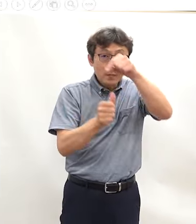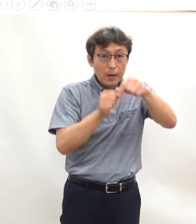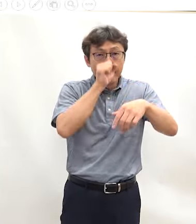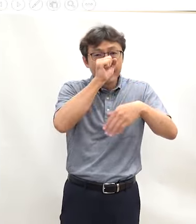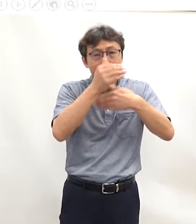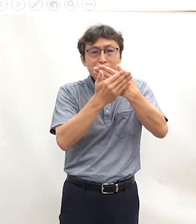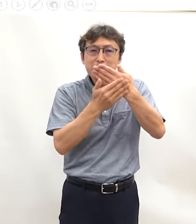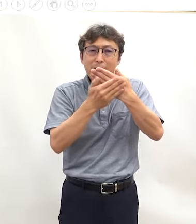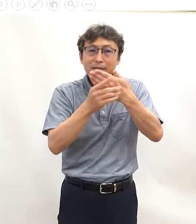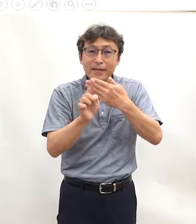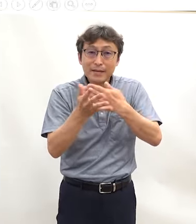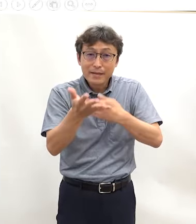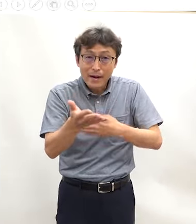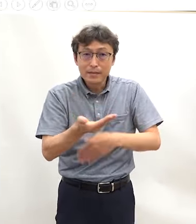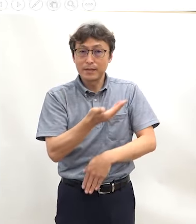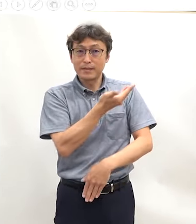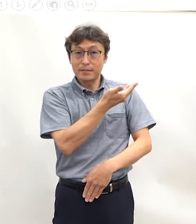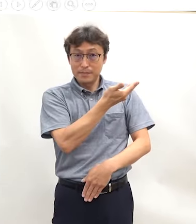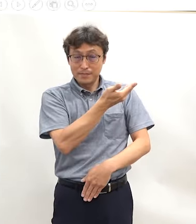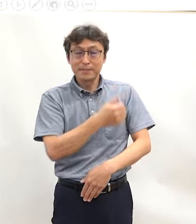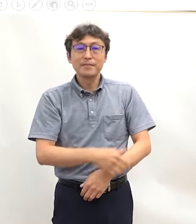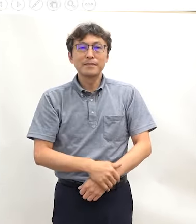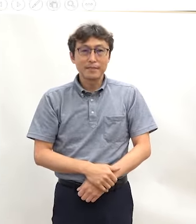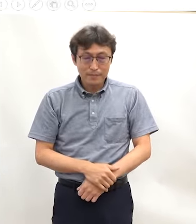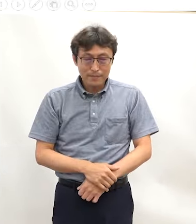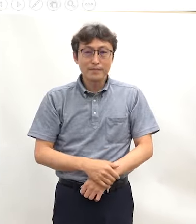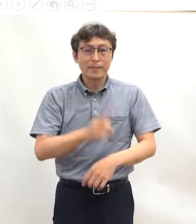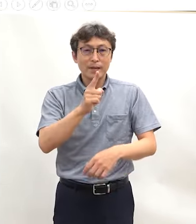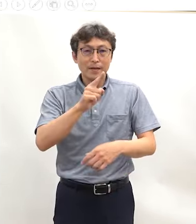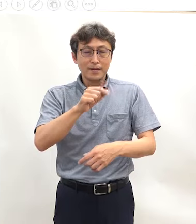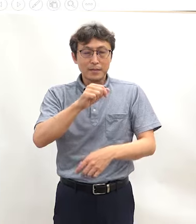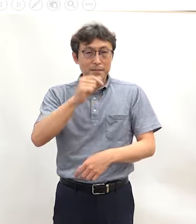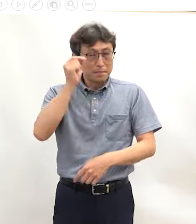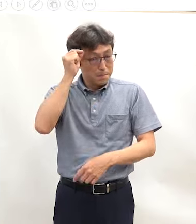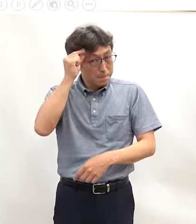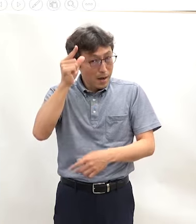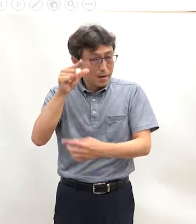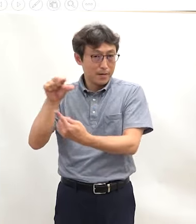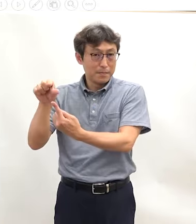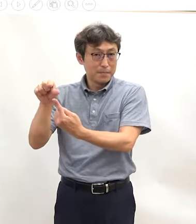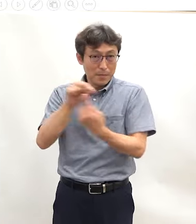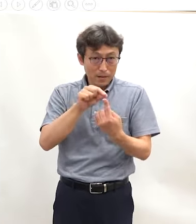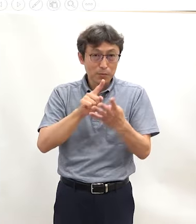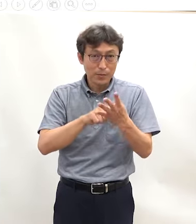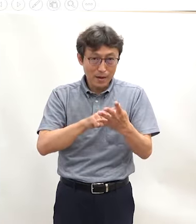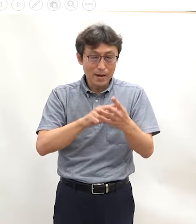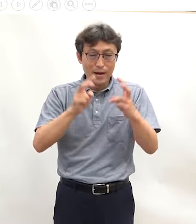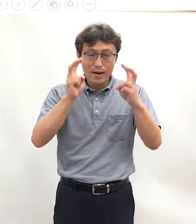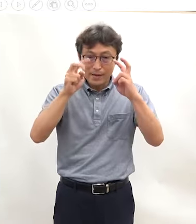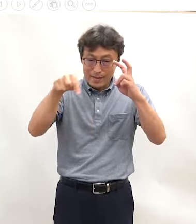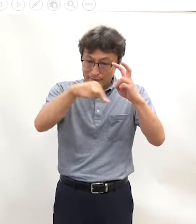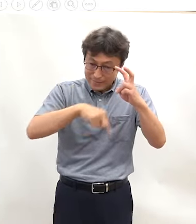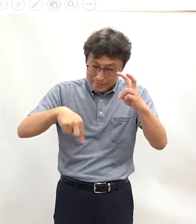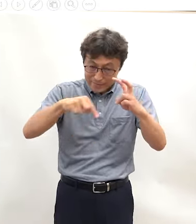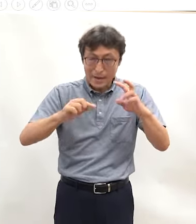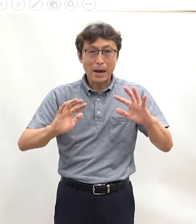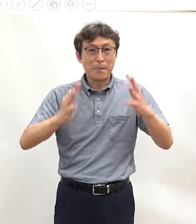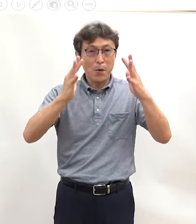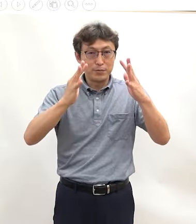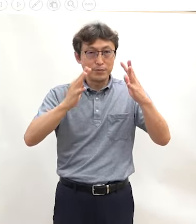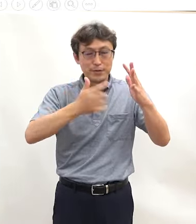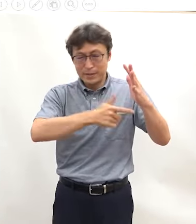ちらにあるように優秀な人材の確保、社内の活性化、組織の成長、そしてまた海外進出、まあ、いろんな面